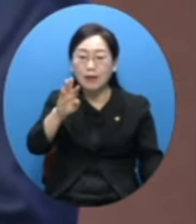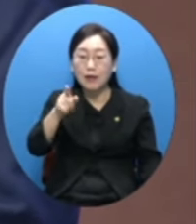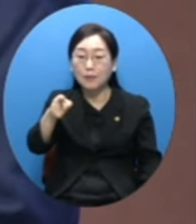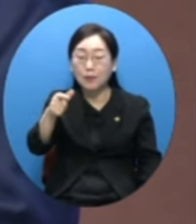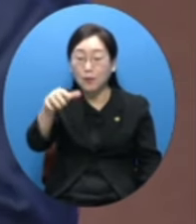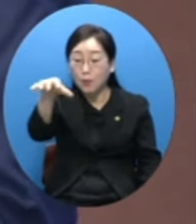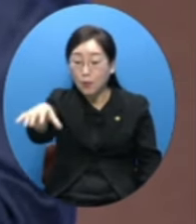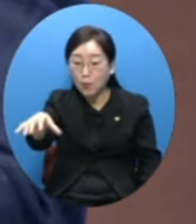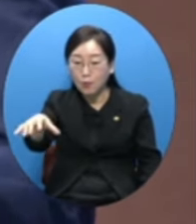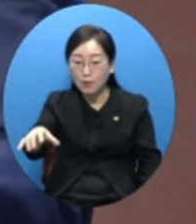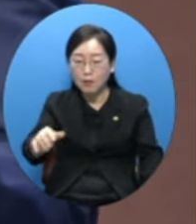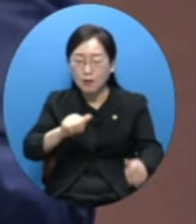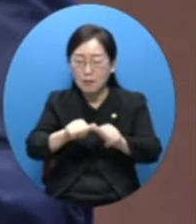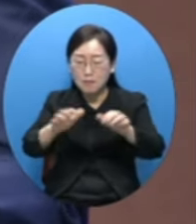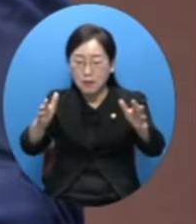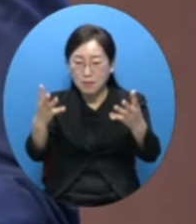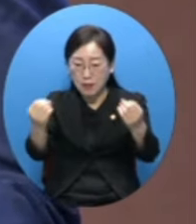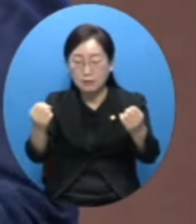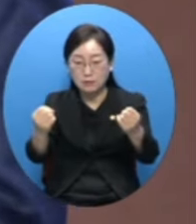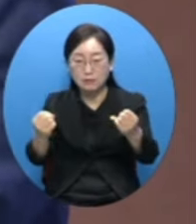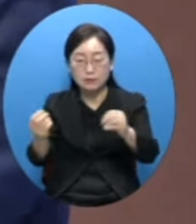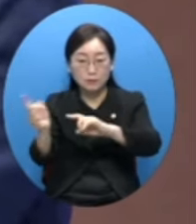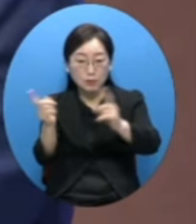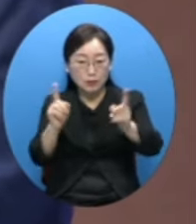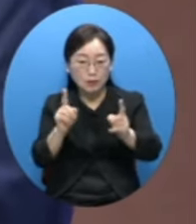당시 유대교 종교 지도자들은